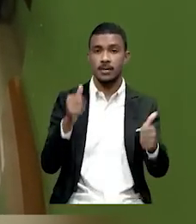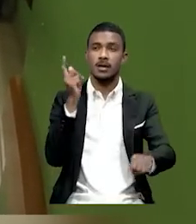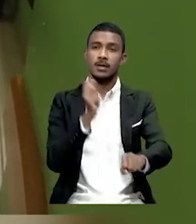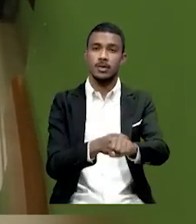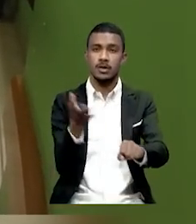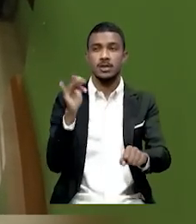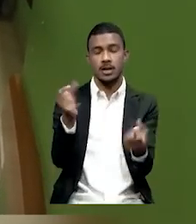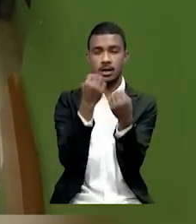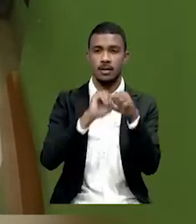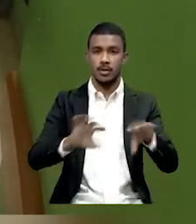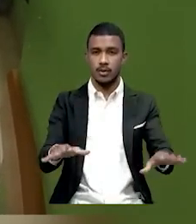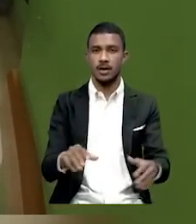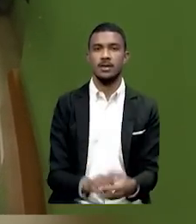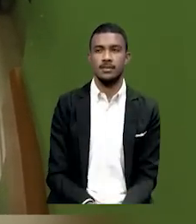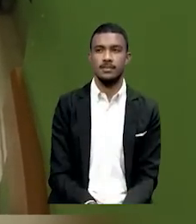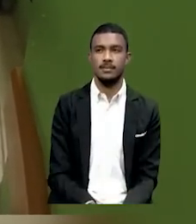sira abandona.